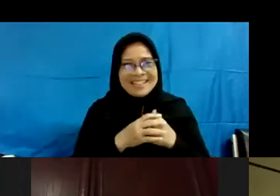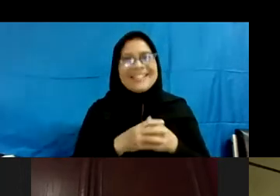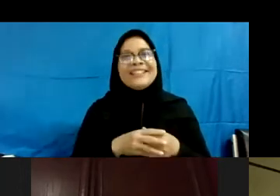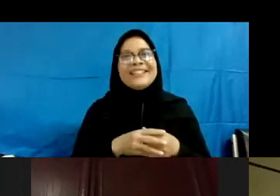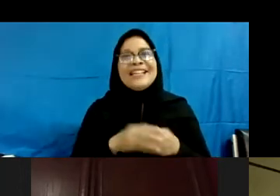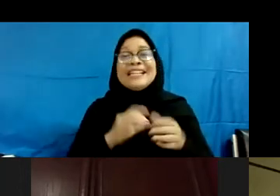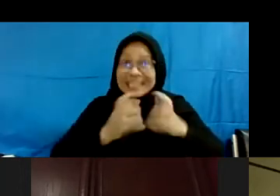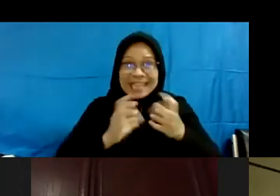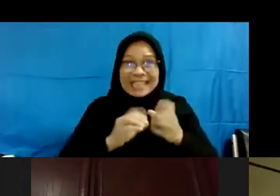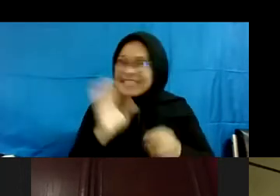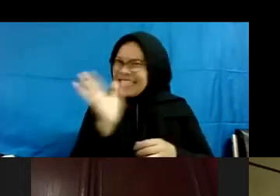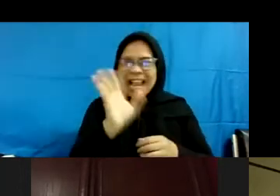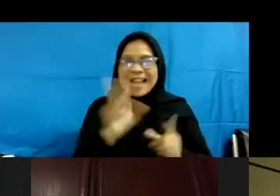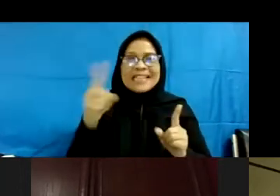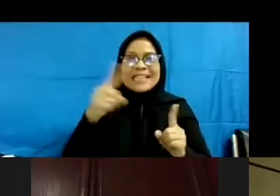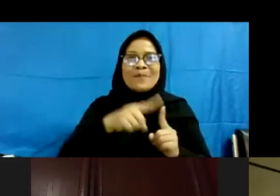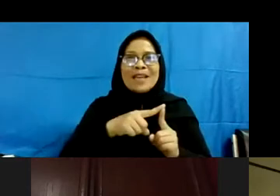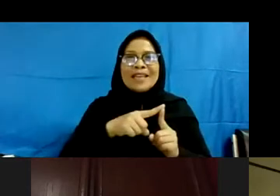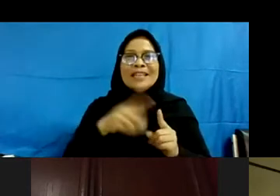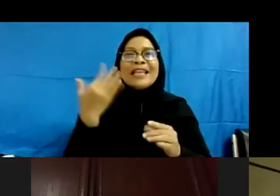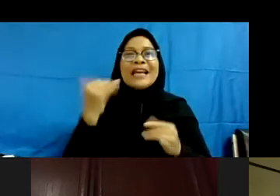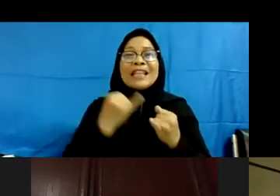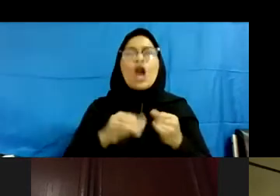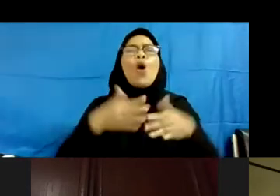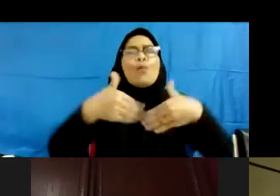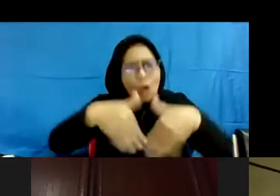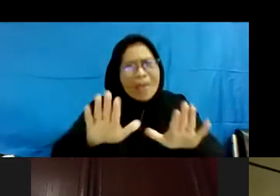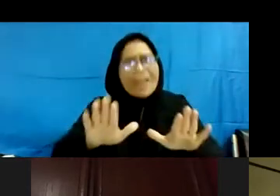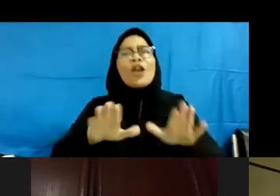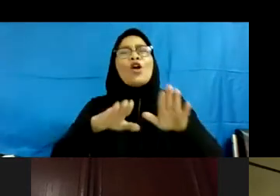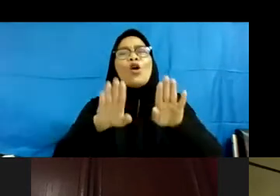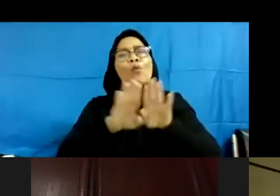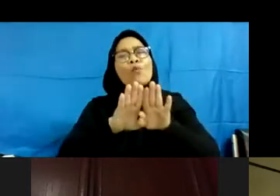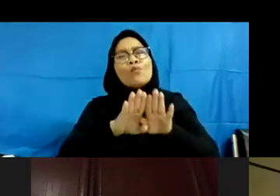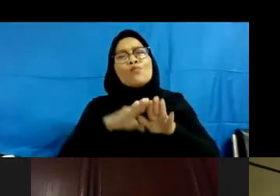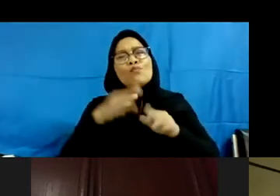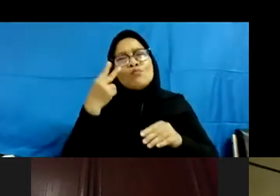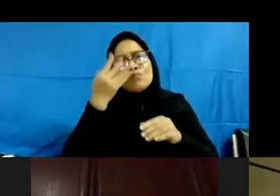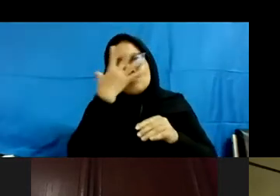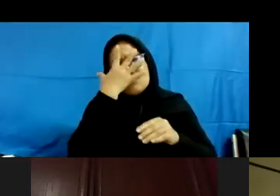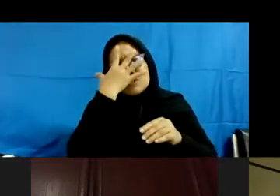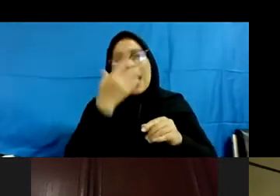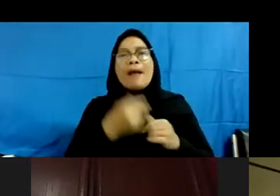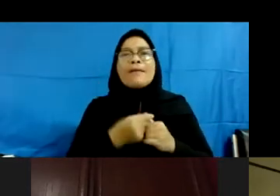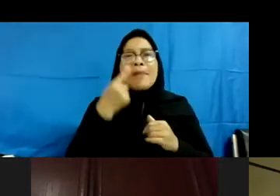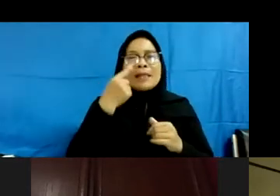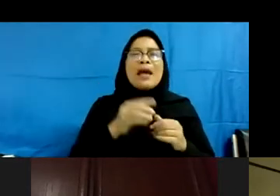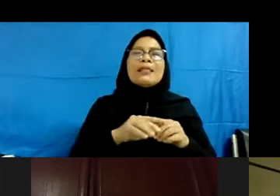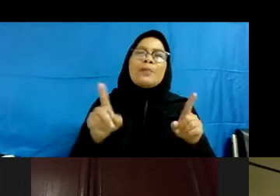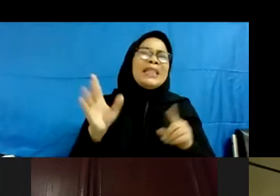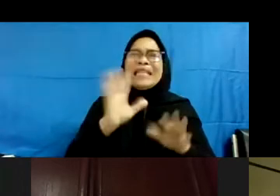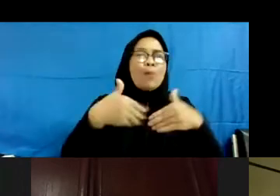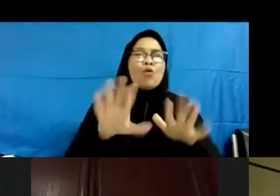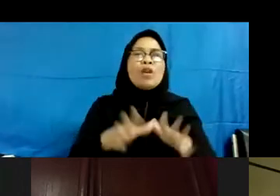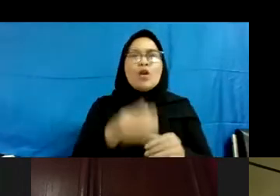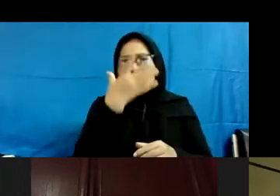Jadi jangan sampai, tadi saya bilang kan di terakhir tadi, kita boleh buta mata tapi jangan sampai buta aksara, apalagi buta hati gitu ya. Jadi cukup tuna netra aja,